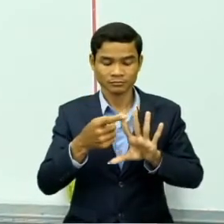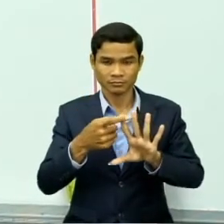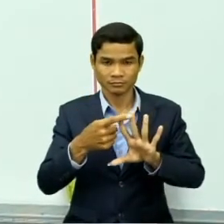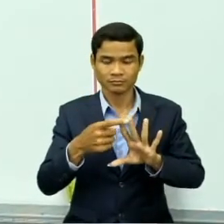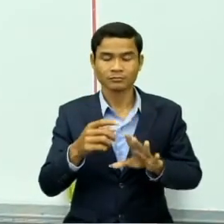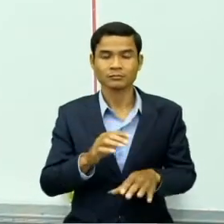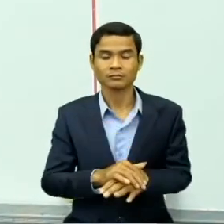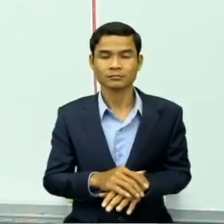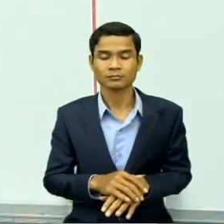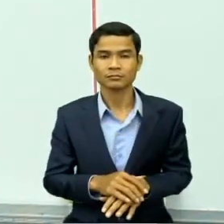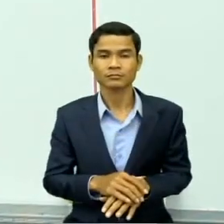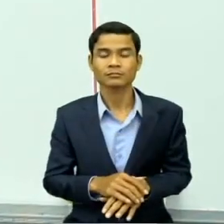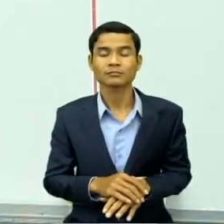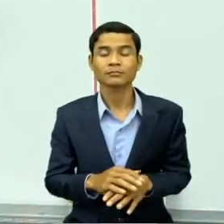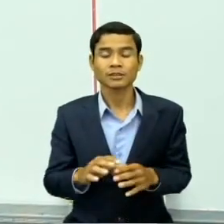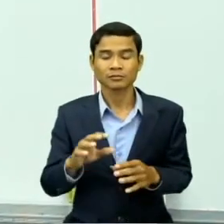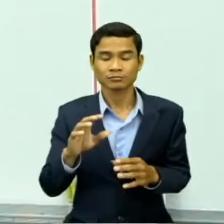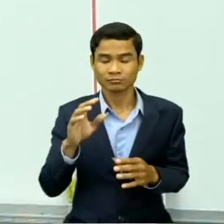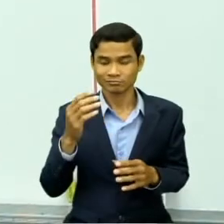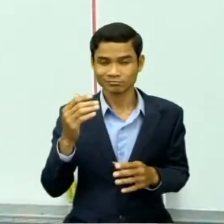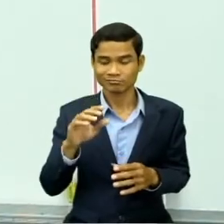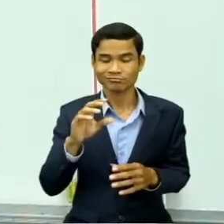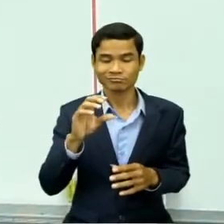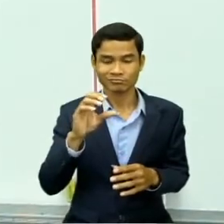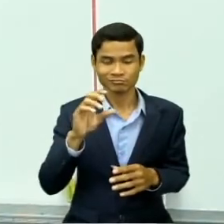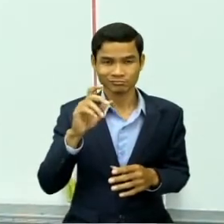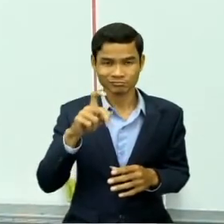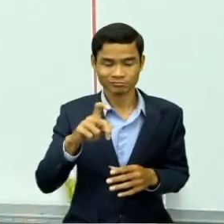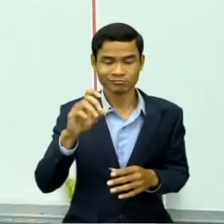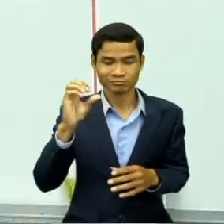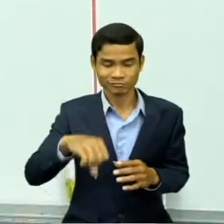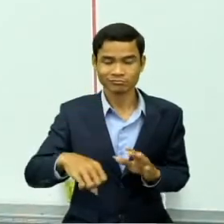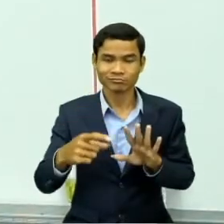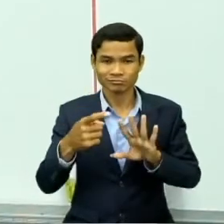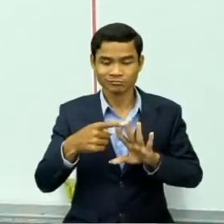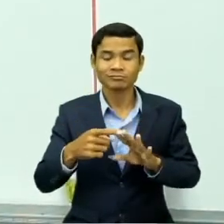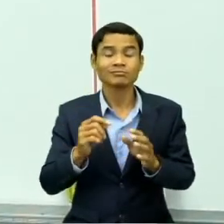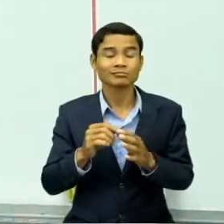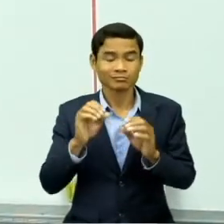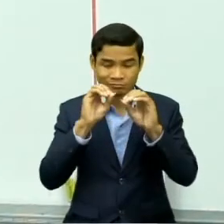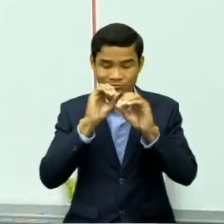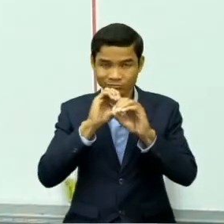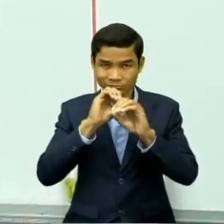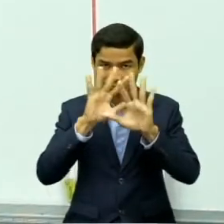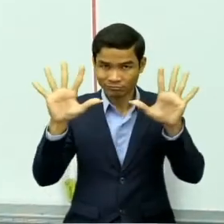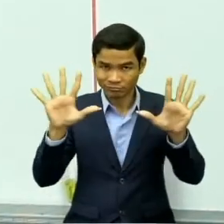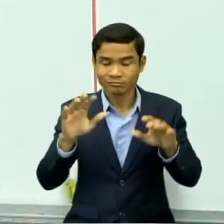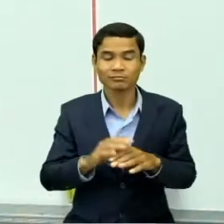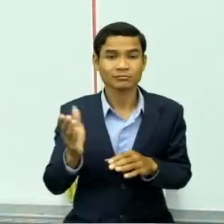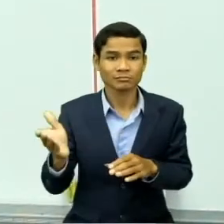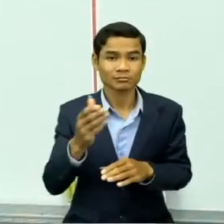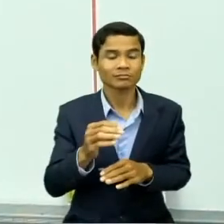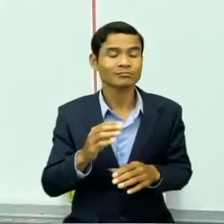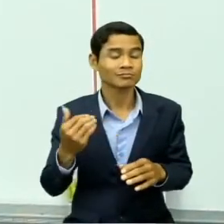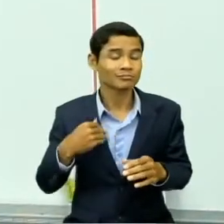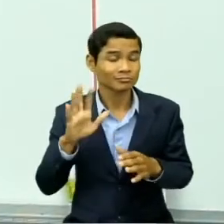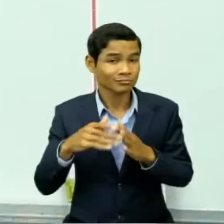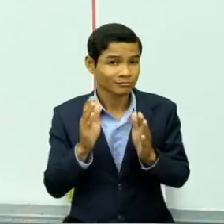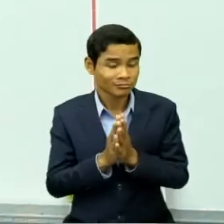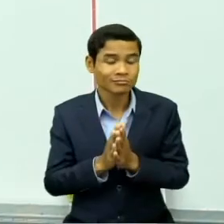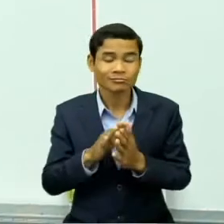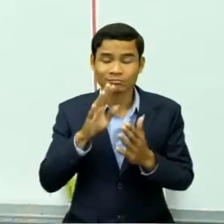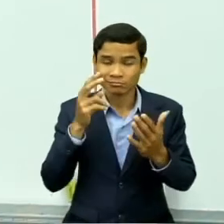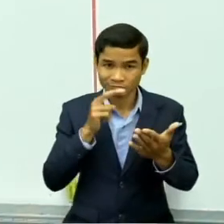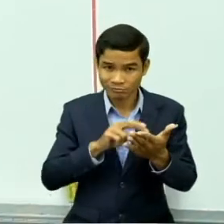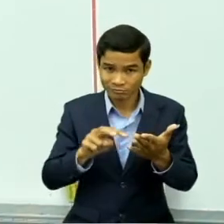អឺភ្លឺចាអរគុណកូនកូនដែលបានចូលរួមអានពាក្យនៅក្នុងសិភើក៏ដូចជានៅក្នុងតារាងនៅលើក្តារ